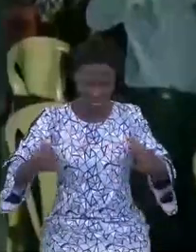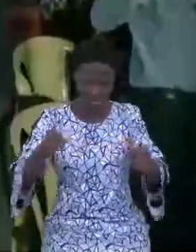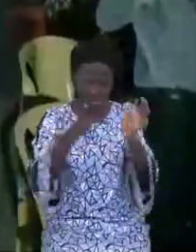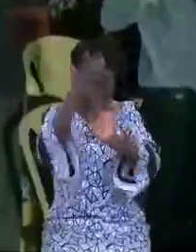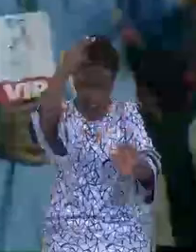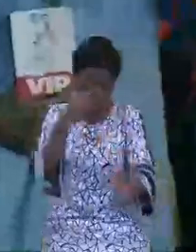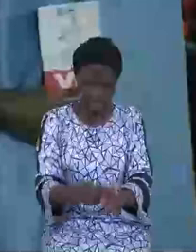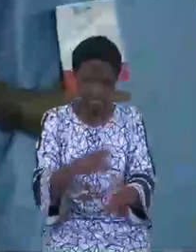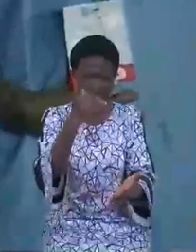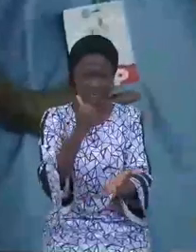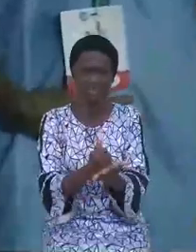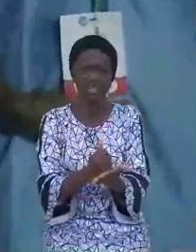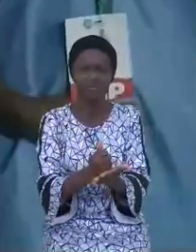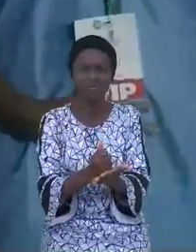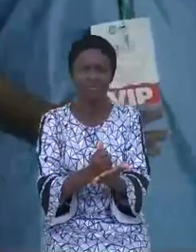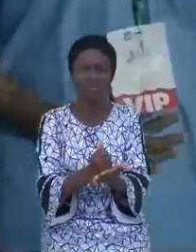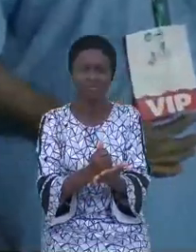de Jésus.